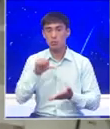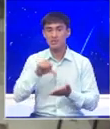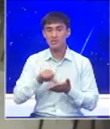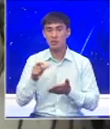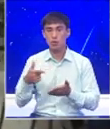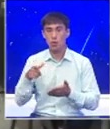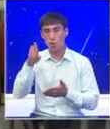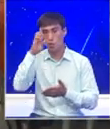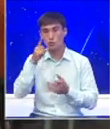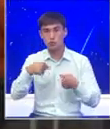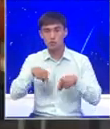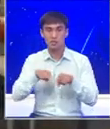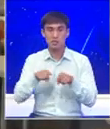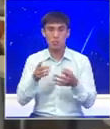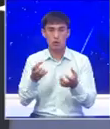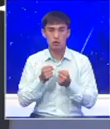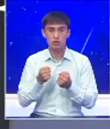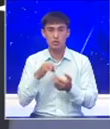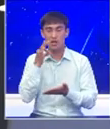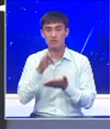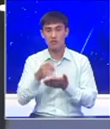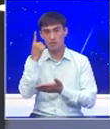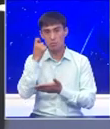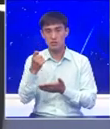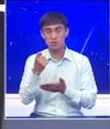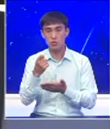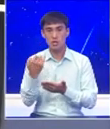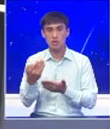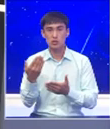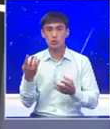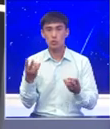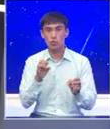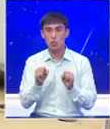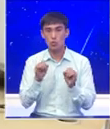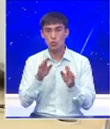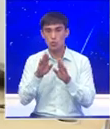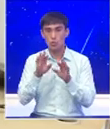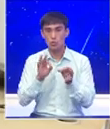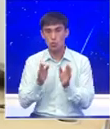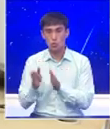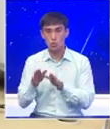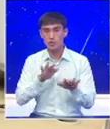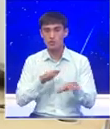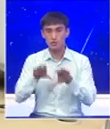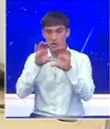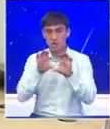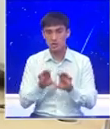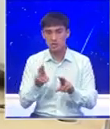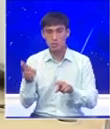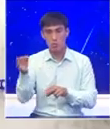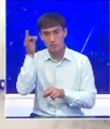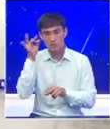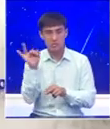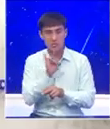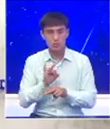посетители госучреждения также получили исчерпывающую информацию и касательно норм действующего законодательства. Напомню, что по всем